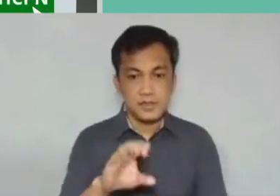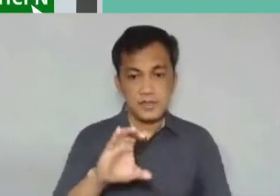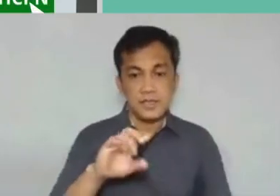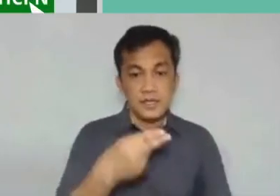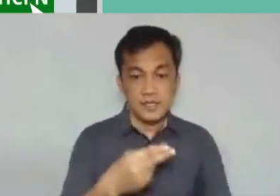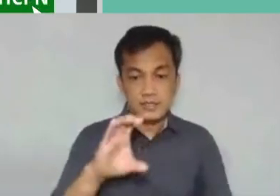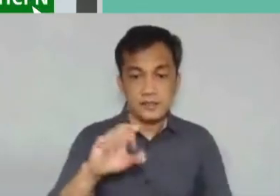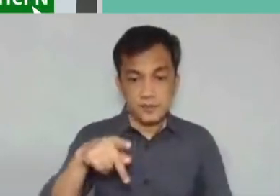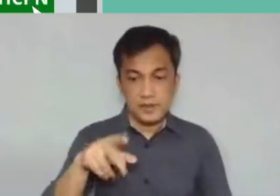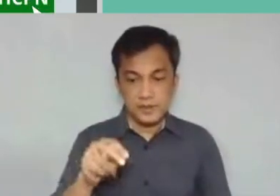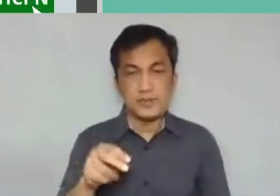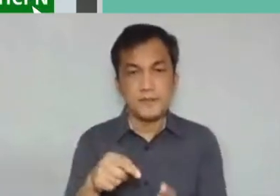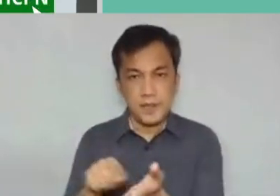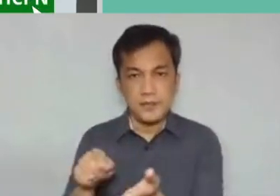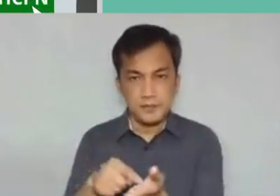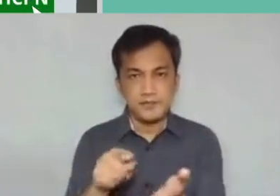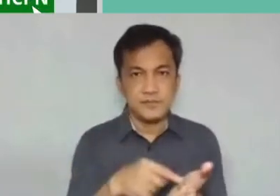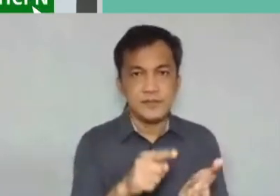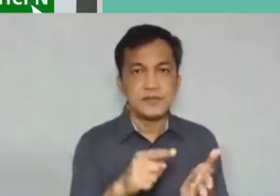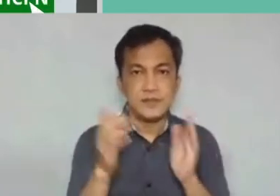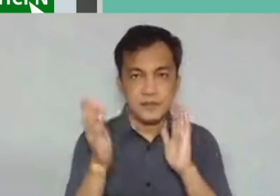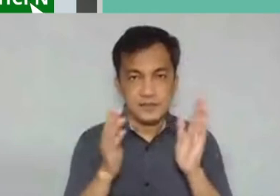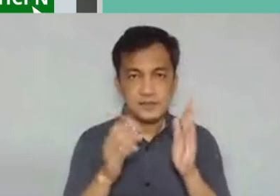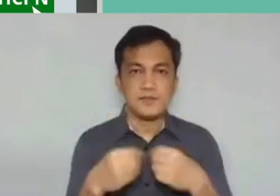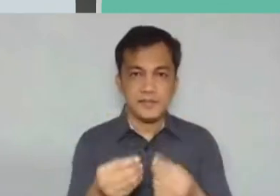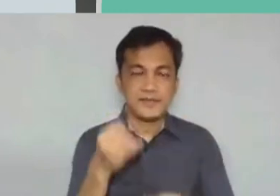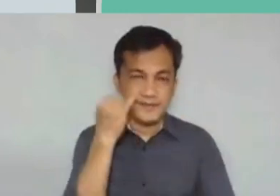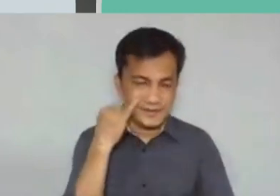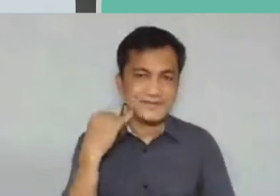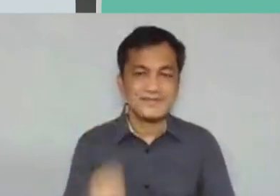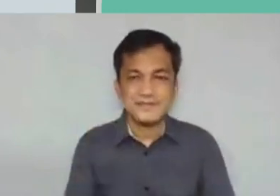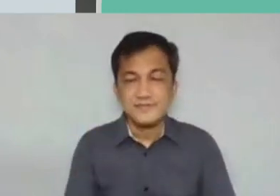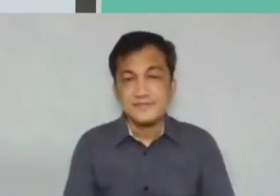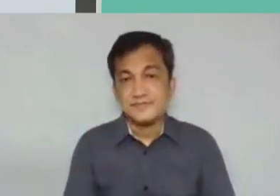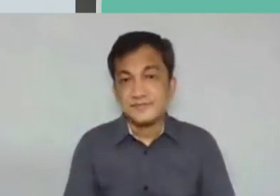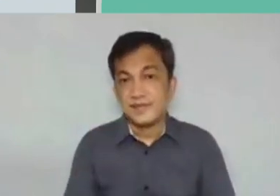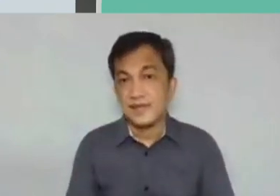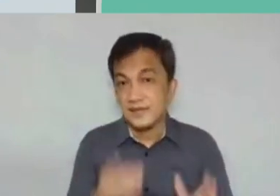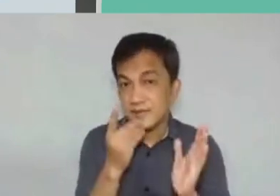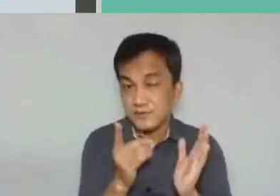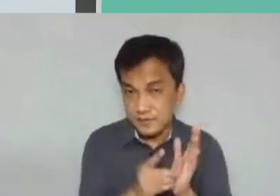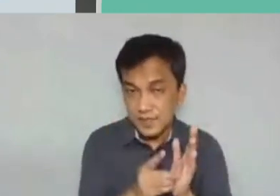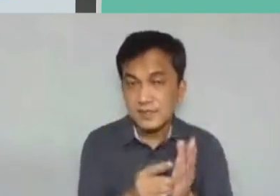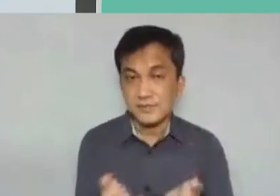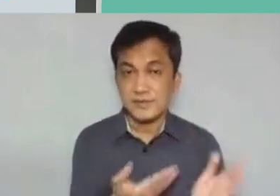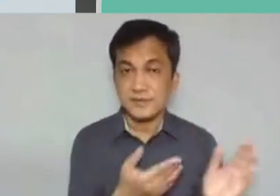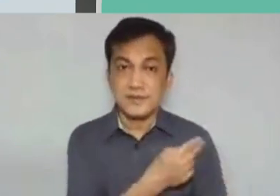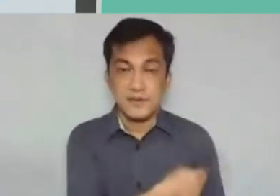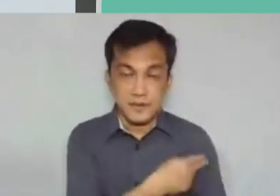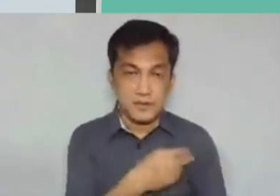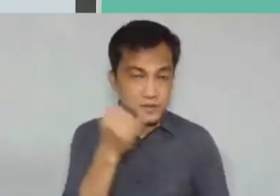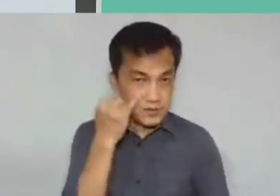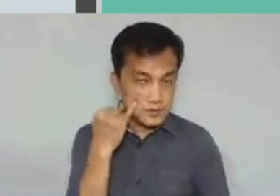upang mabayaran ang mga servisyong na ibigay kay Juana. Ang datos mula sa pagkakaospital ni Juana ay